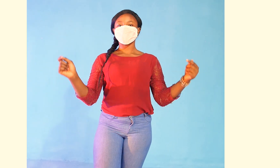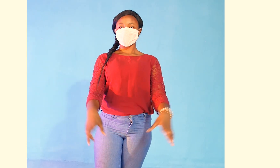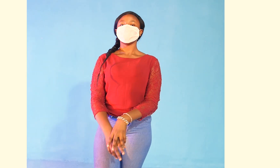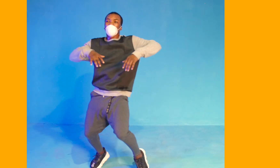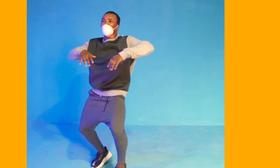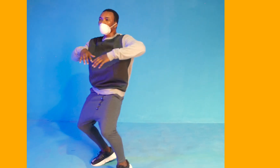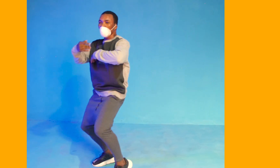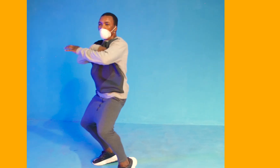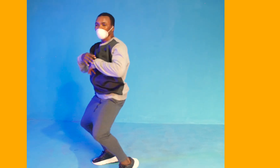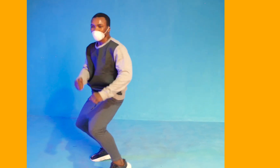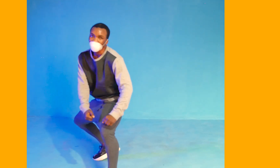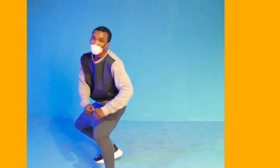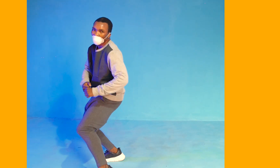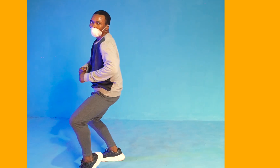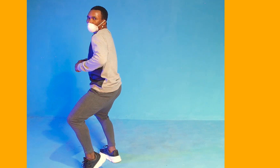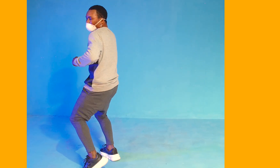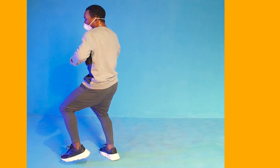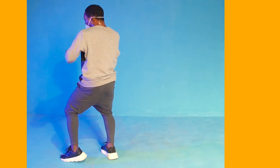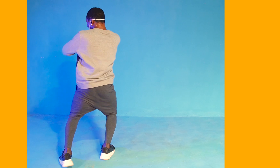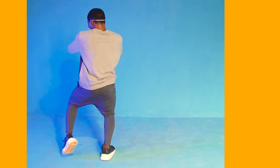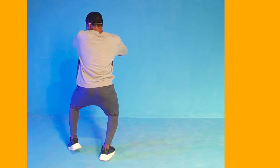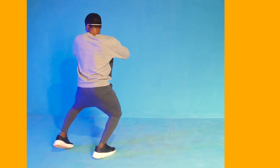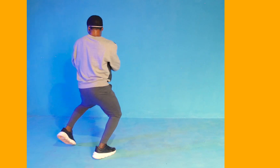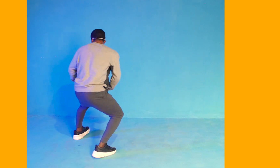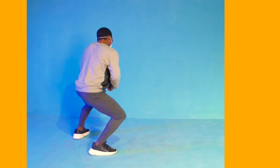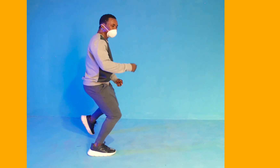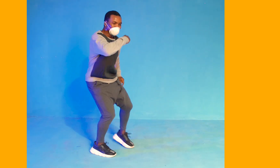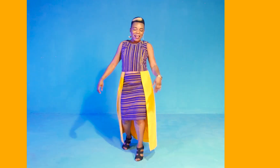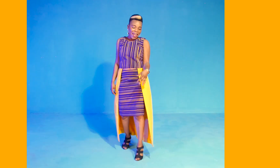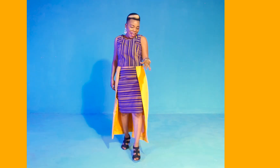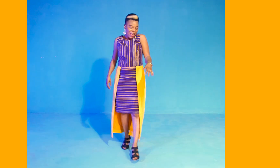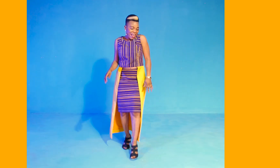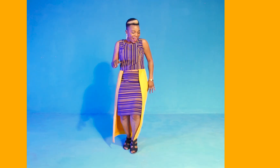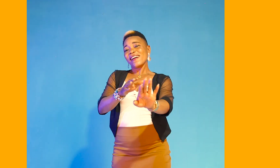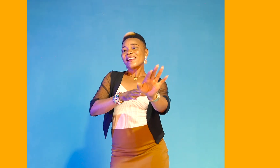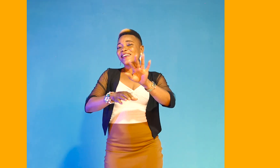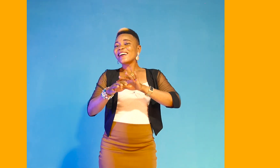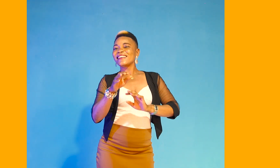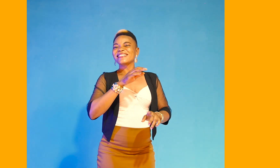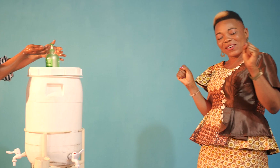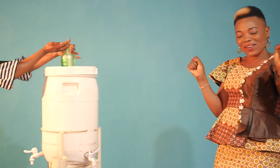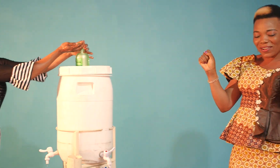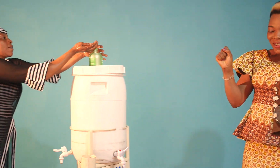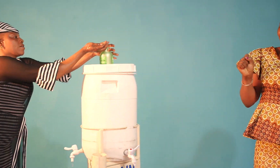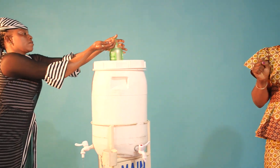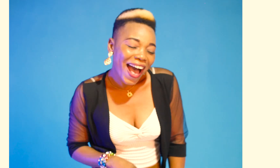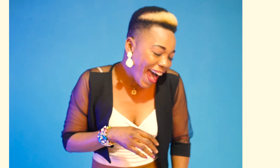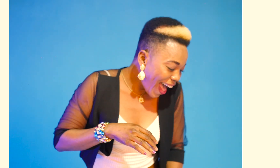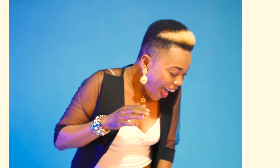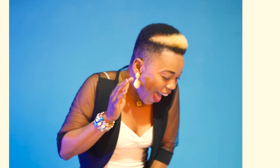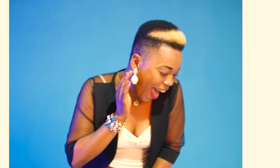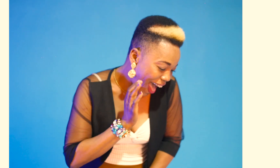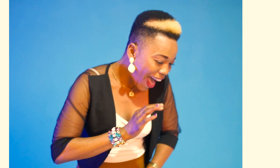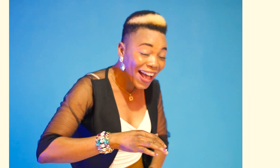c'est là Lave-toi les mains Coute-toi la bouche Évite les comptes à cuisine Coronavirus,